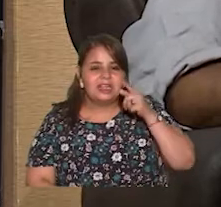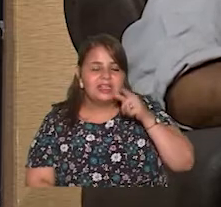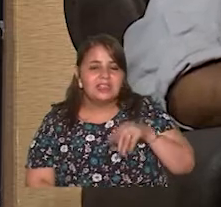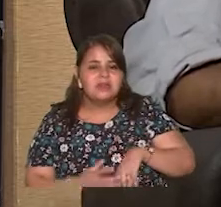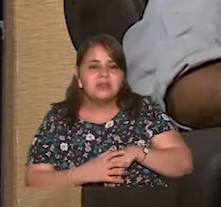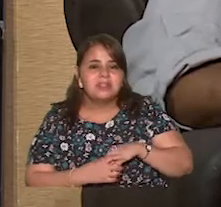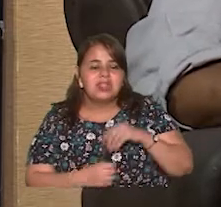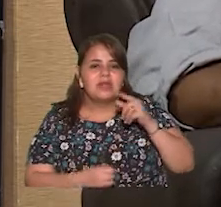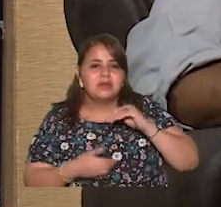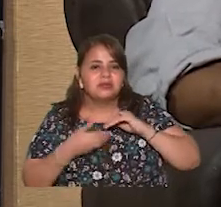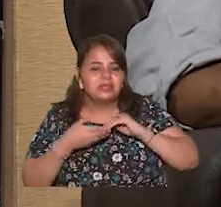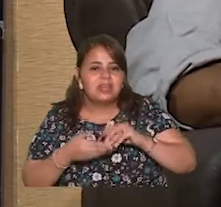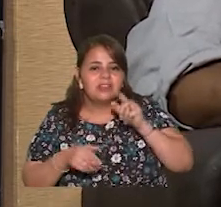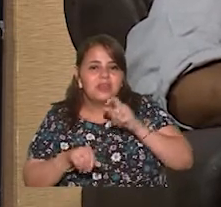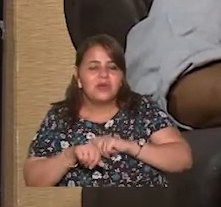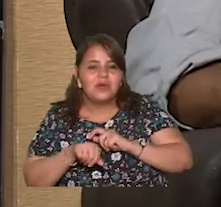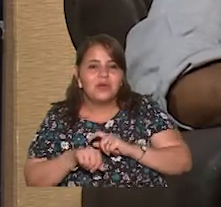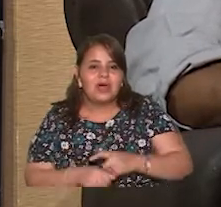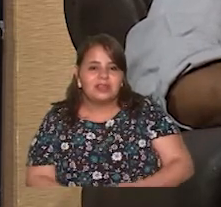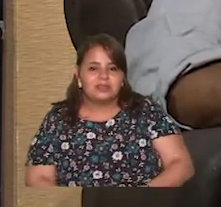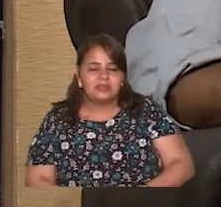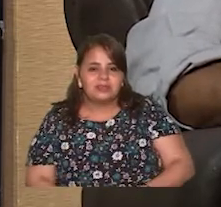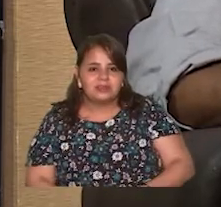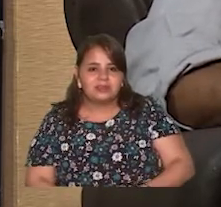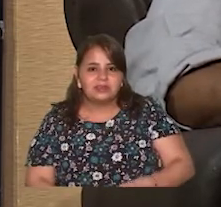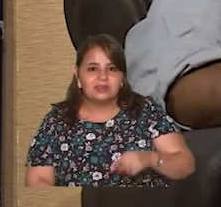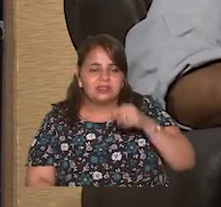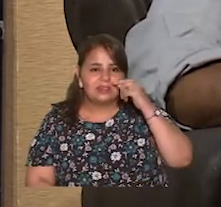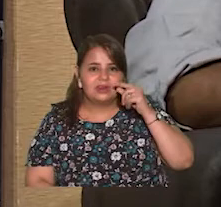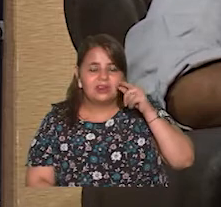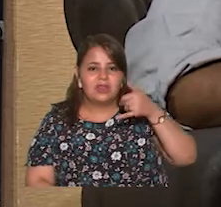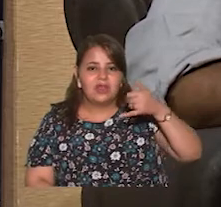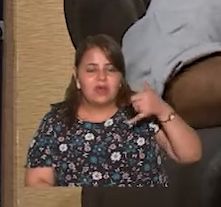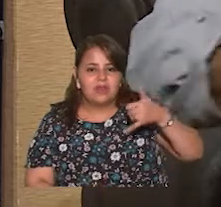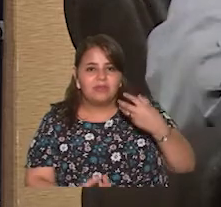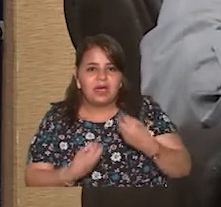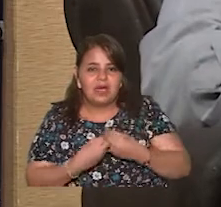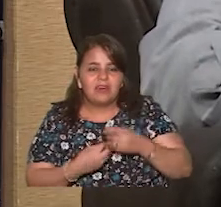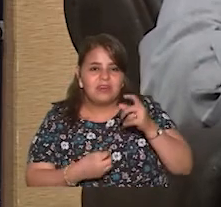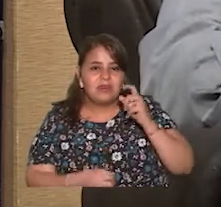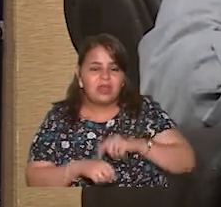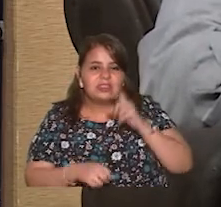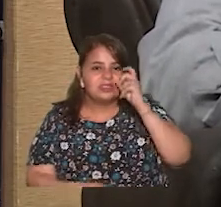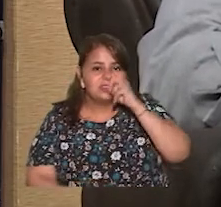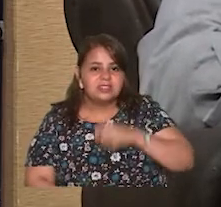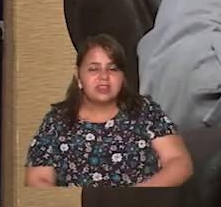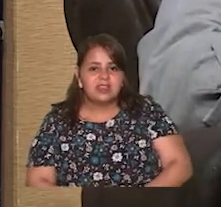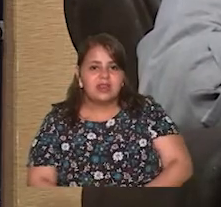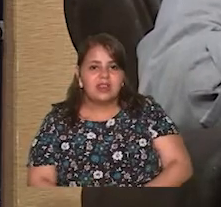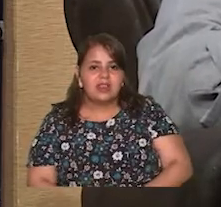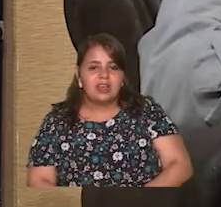انت بتساعده وقت المحنه، لان الولاد محنتهم هي في المدرسه، لما تقف معاه وقت المحنه ده طبعا بيخلي